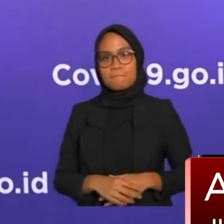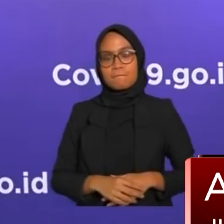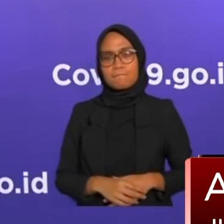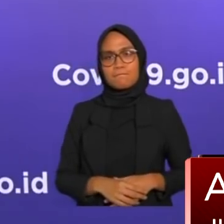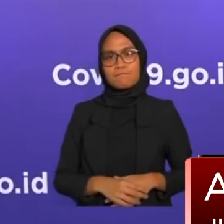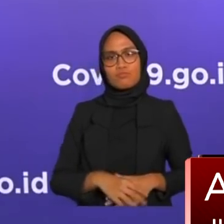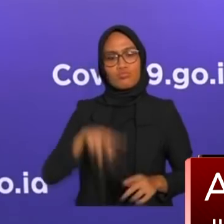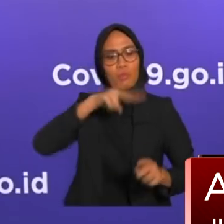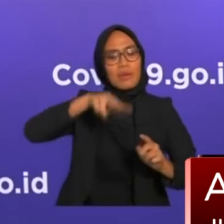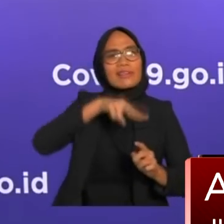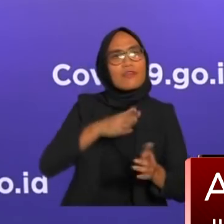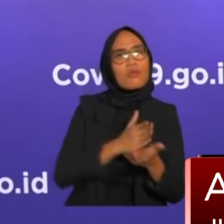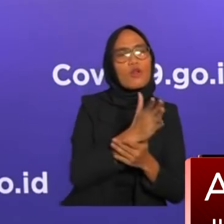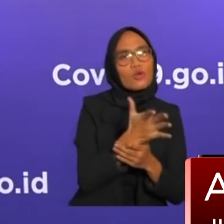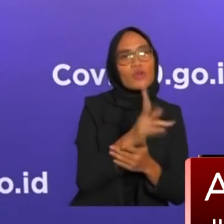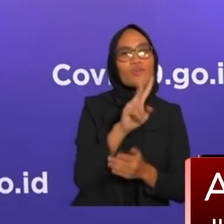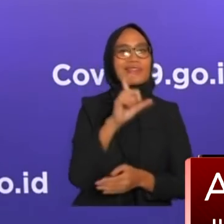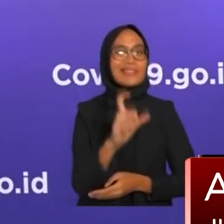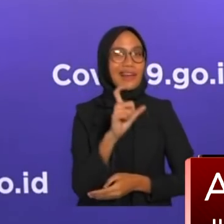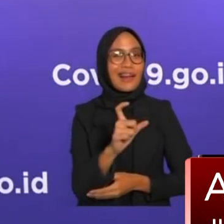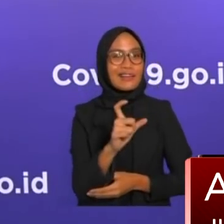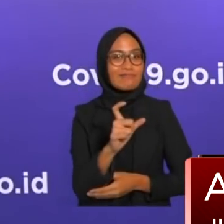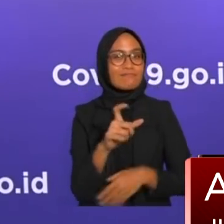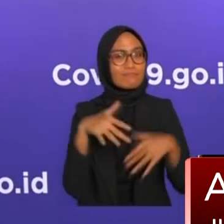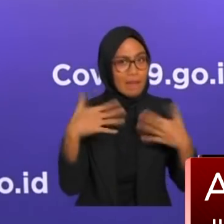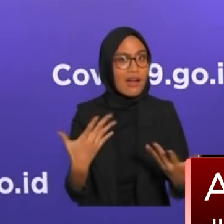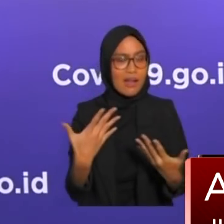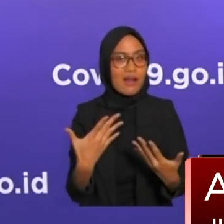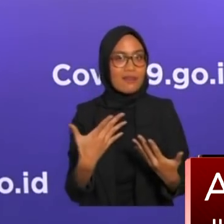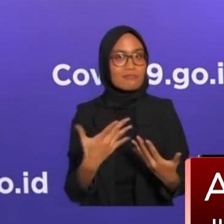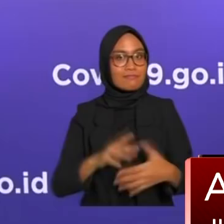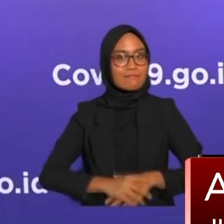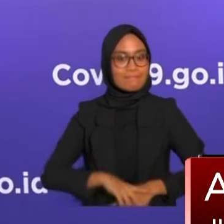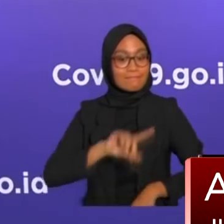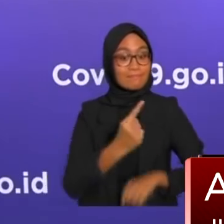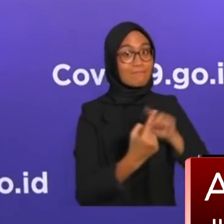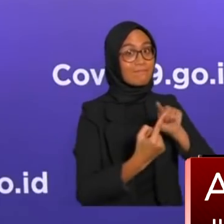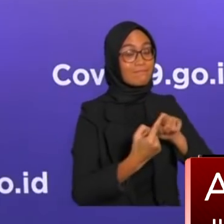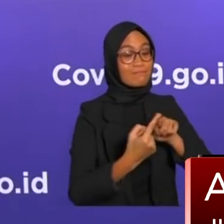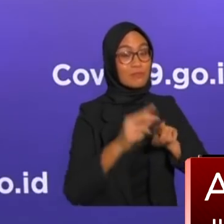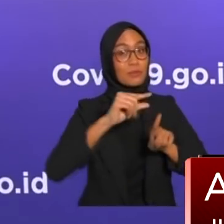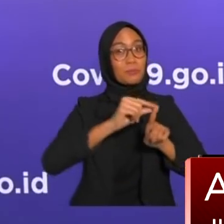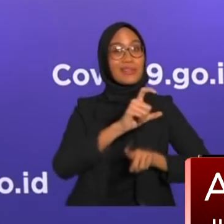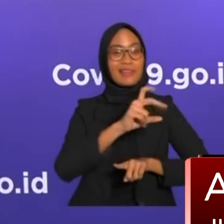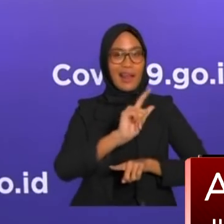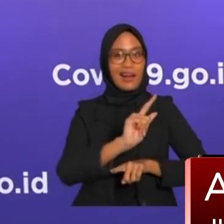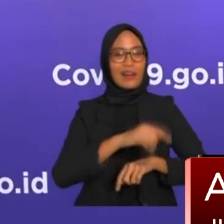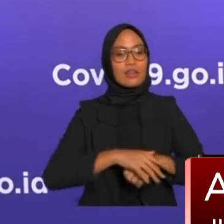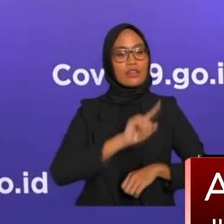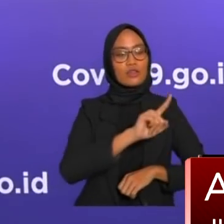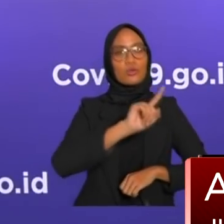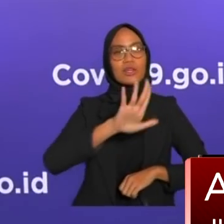pemeriksaan dilakukan melalui dua metode yaitu menggunakan real-time PCR sebanyak